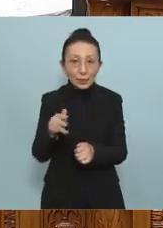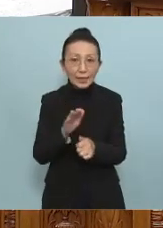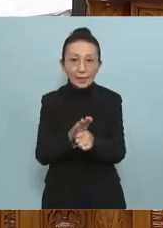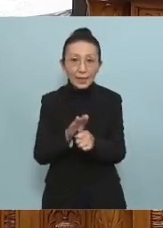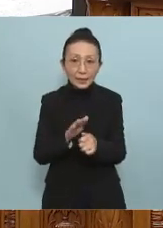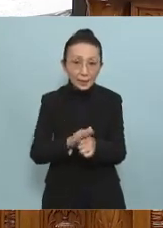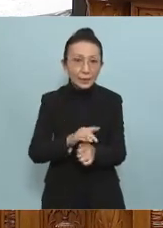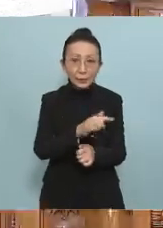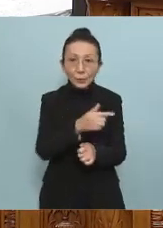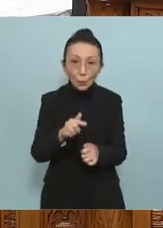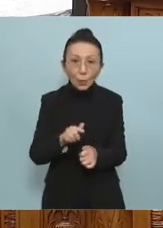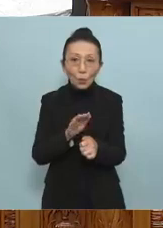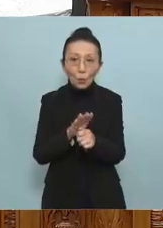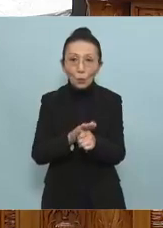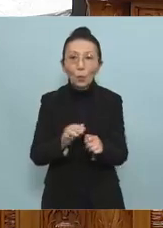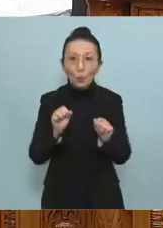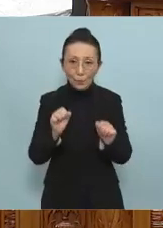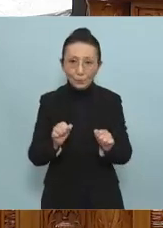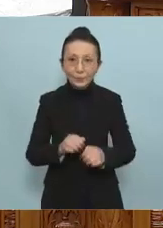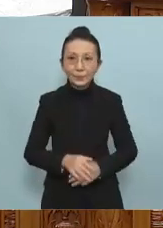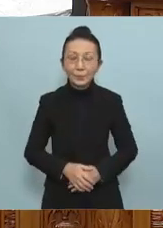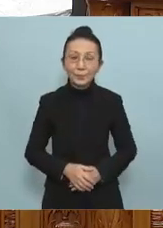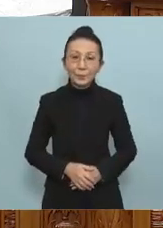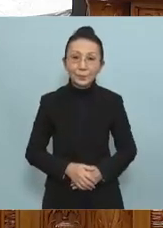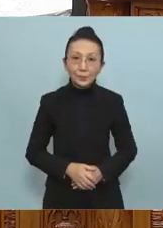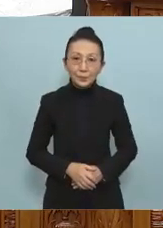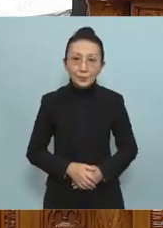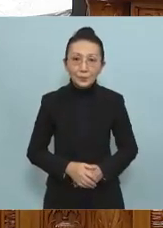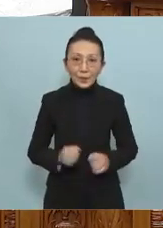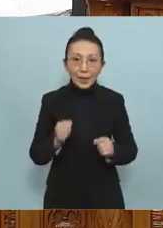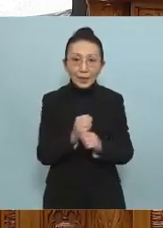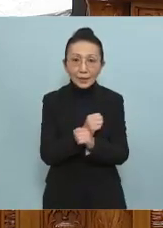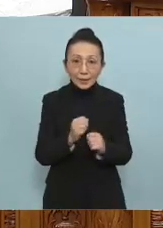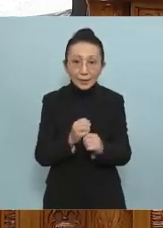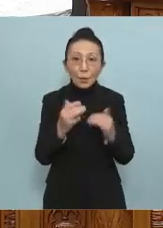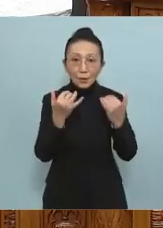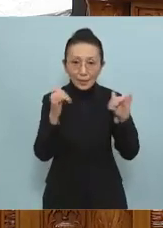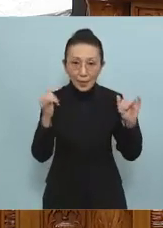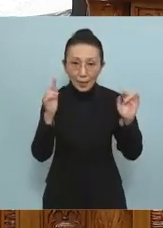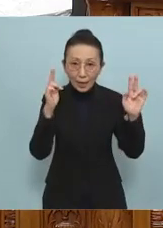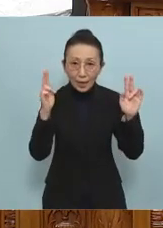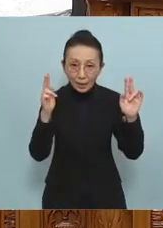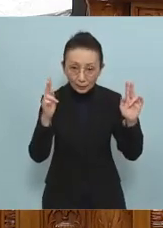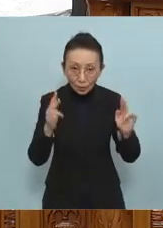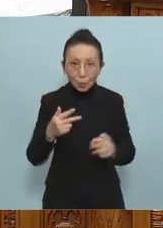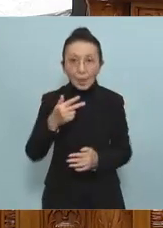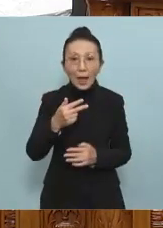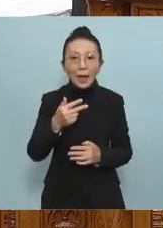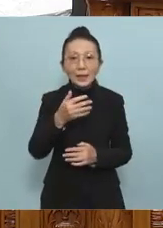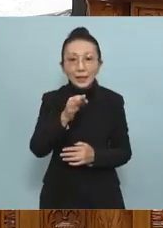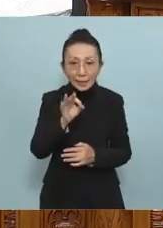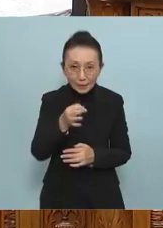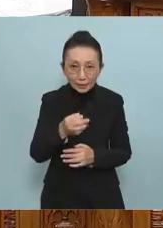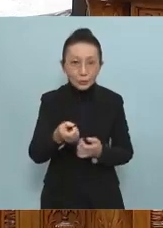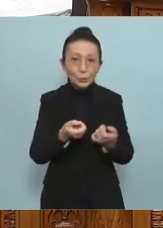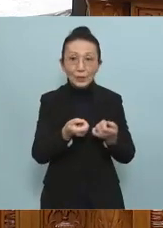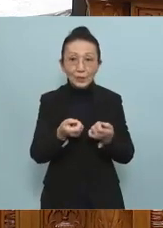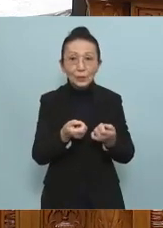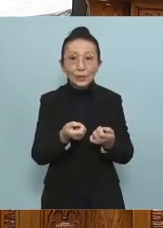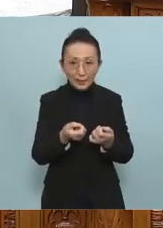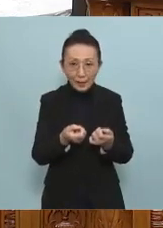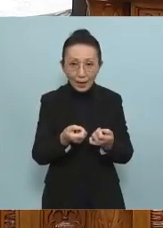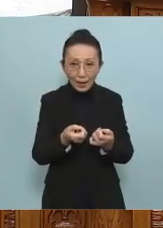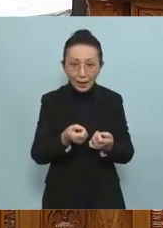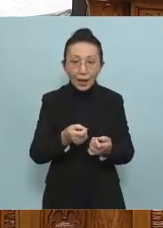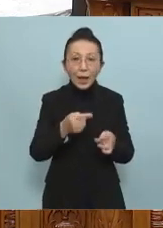支援を行ってきたところであります。事業者の資金繰りについては、既存の融資の返済猶